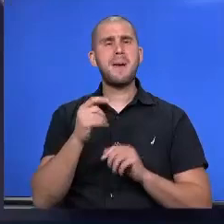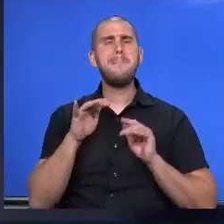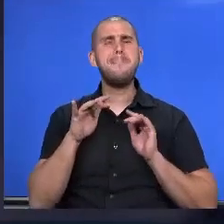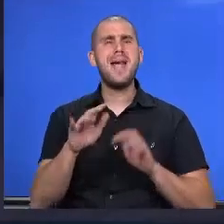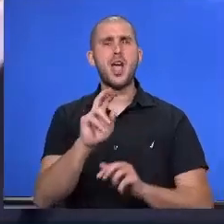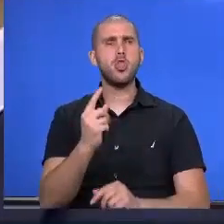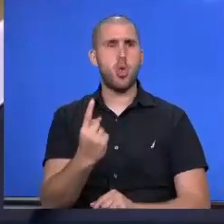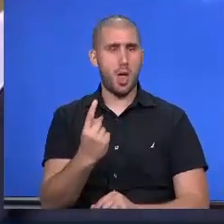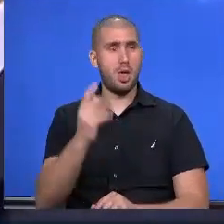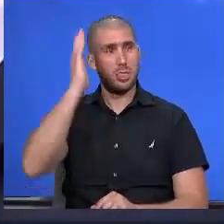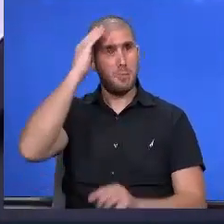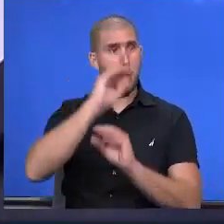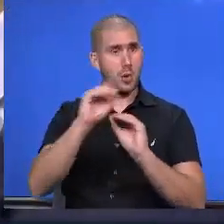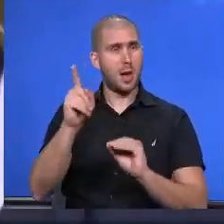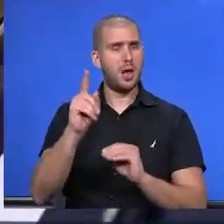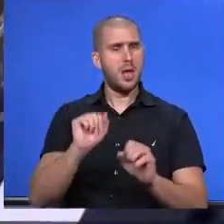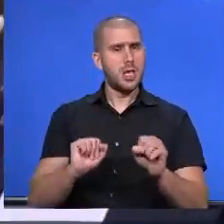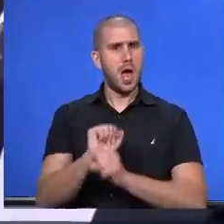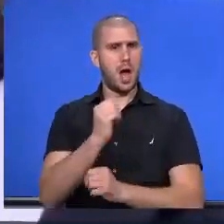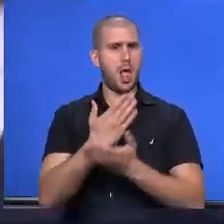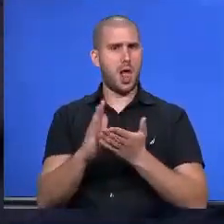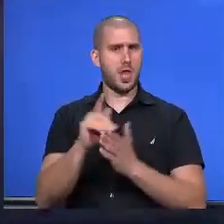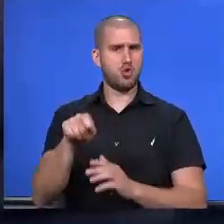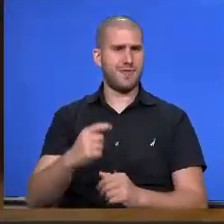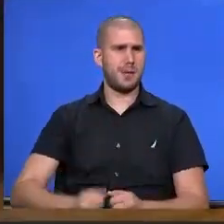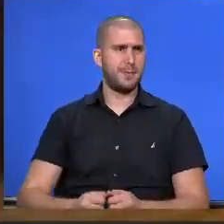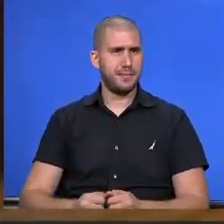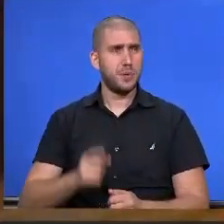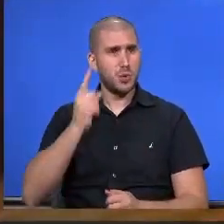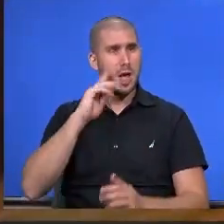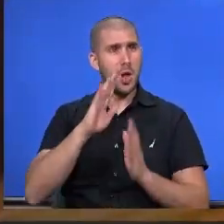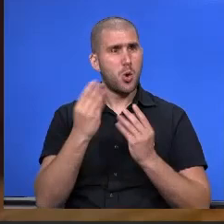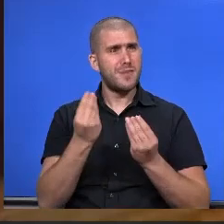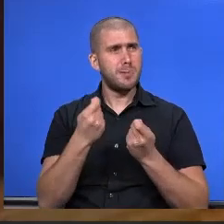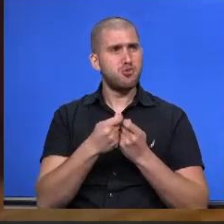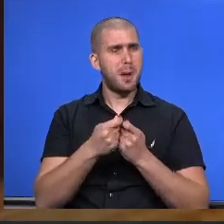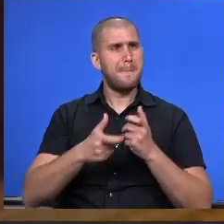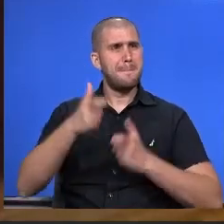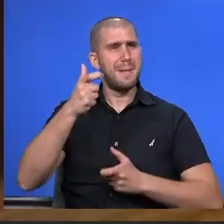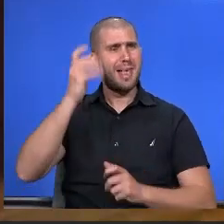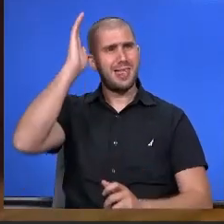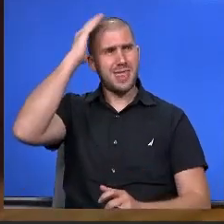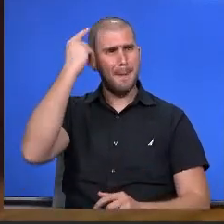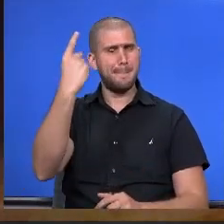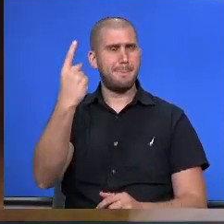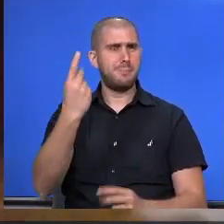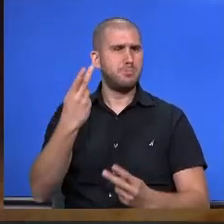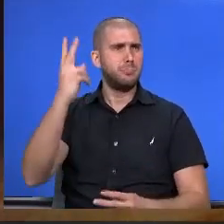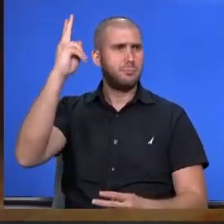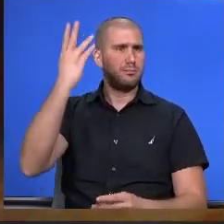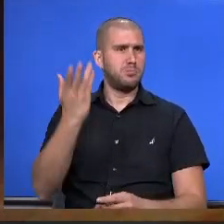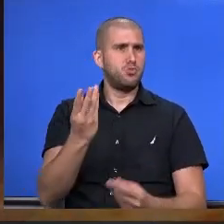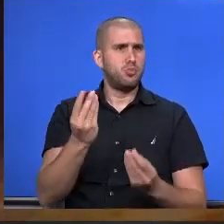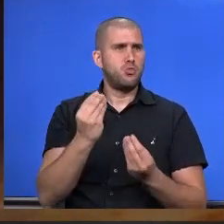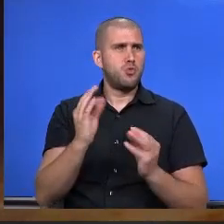דולרים. טראמפ כבר הודיע שיערער על החלטת השופט. You know, everything about Trump Tower was a blown up, big blown up lie. Everything